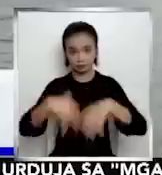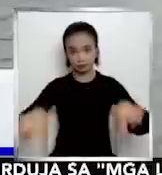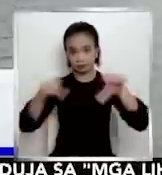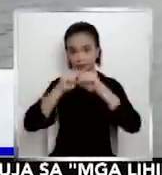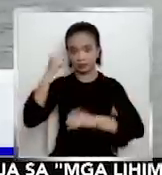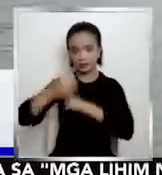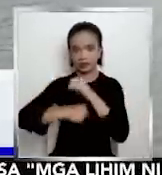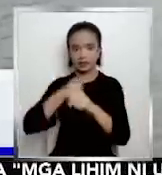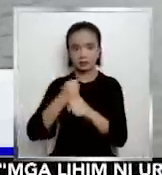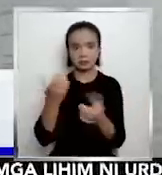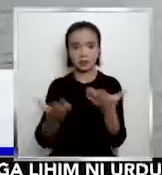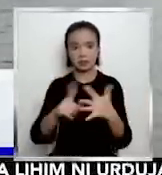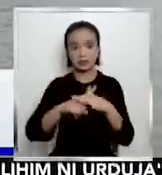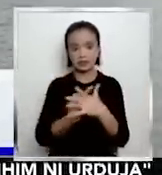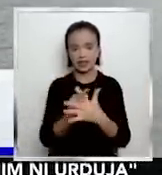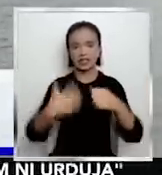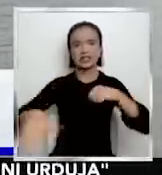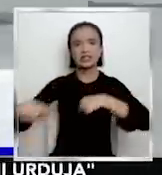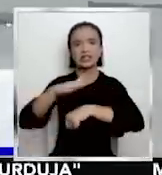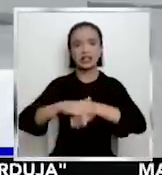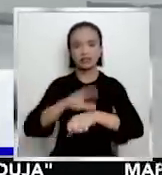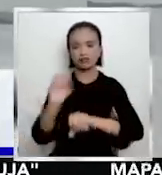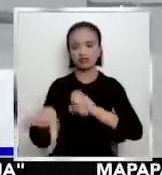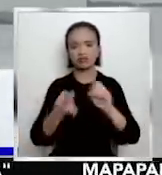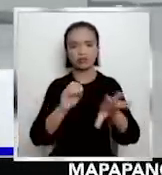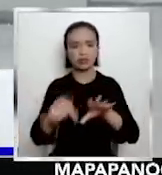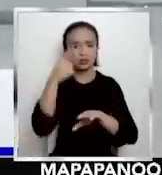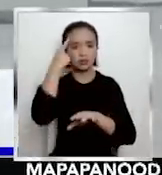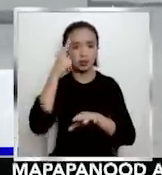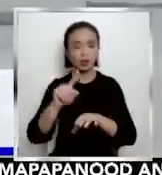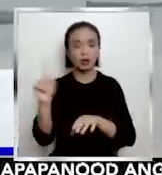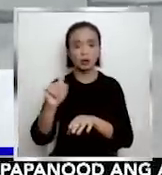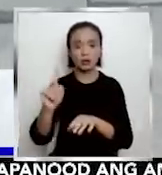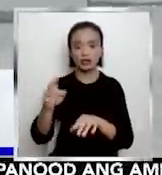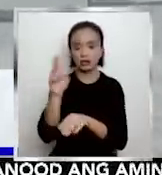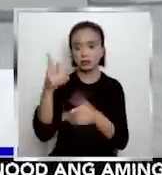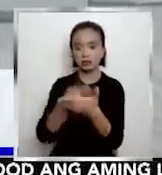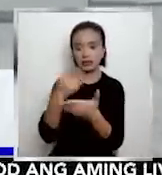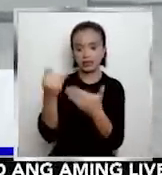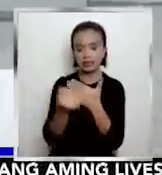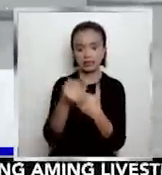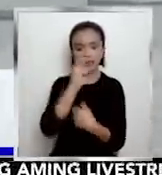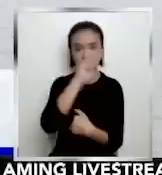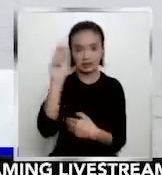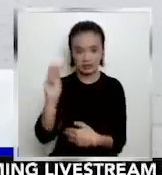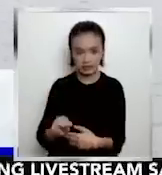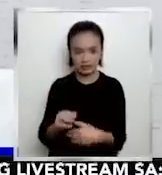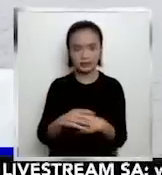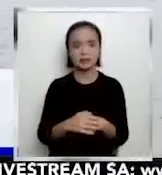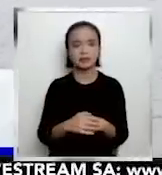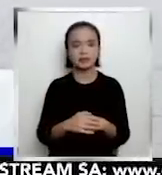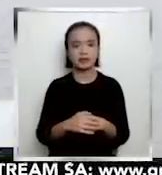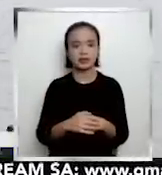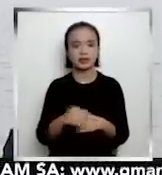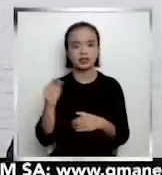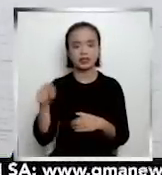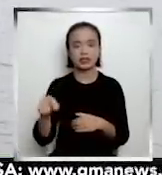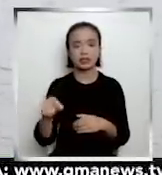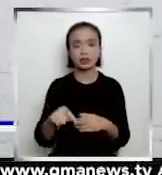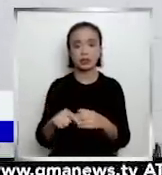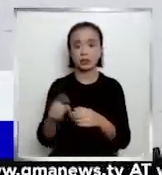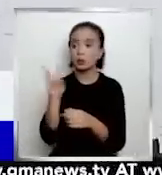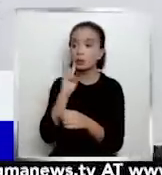lupa para sa isa sa tatlong reclamation project ng Manila ayon sa Philippine Reclamation Authority. Itong tubig sa background